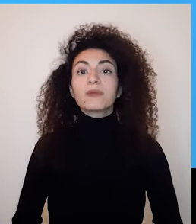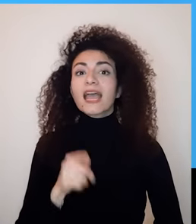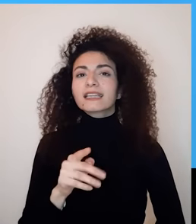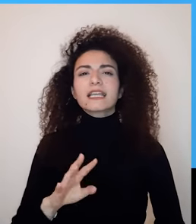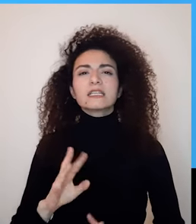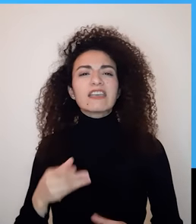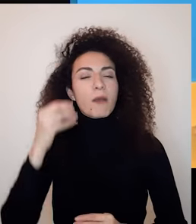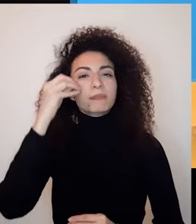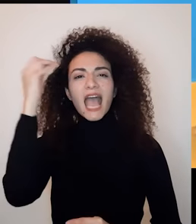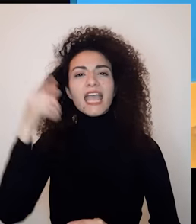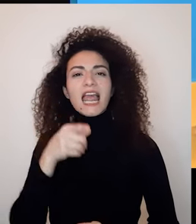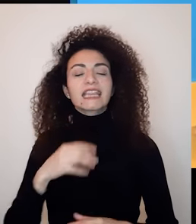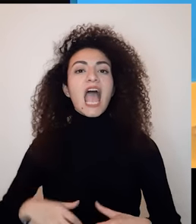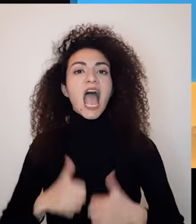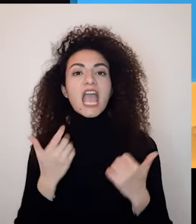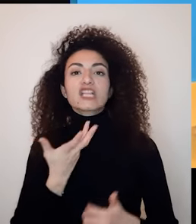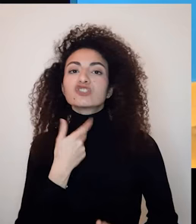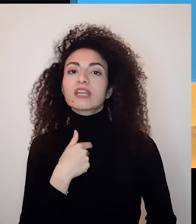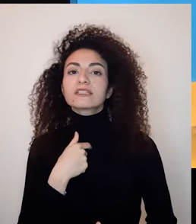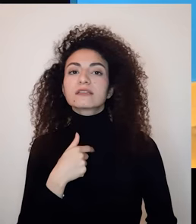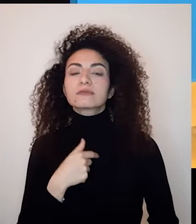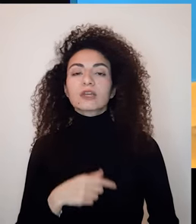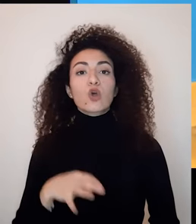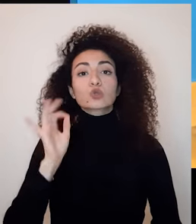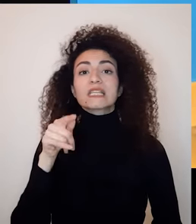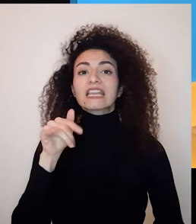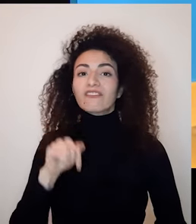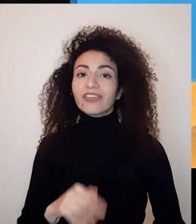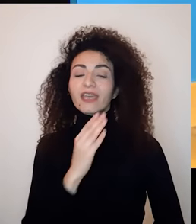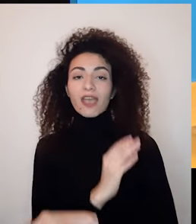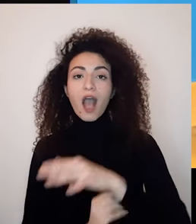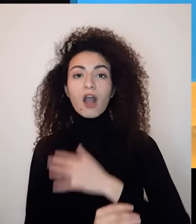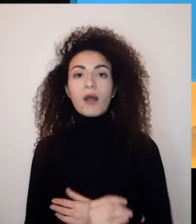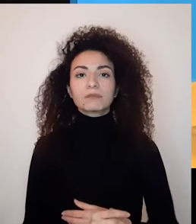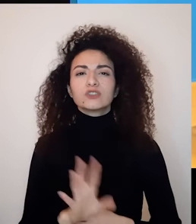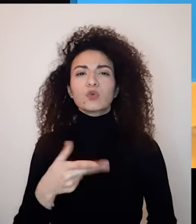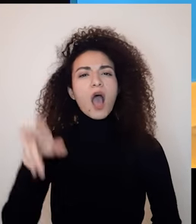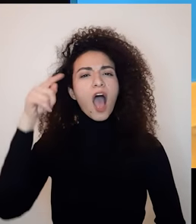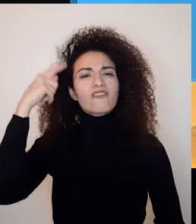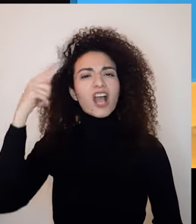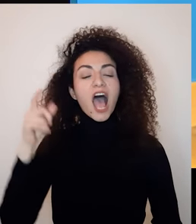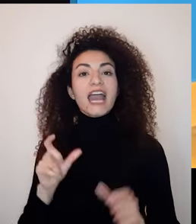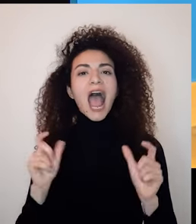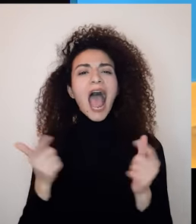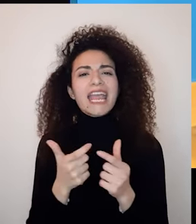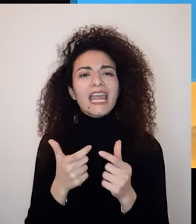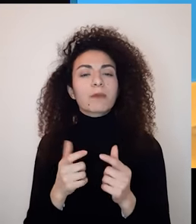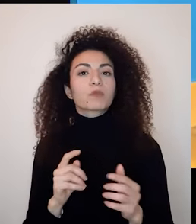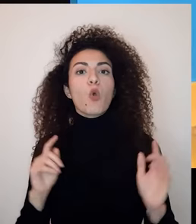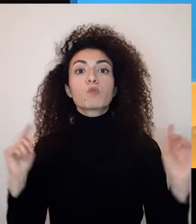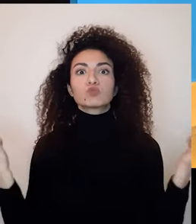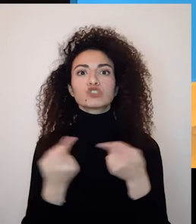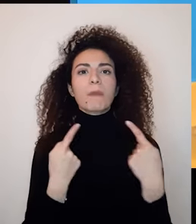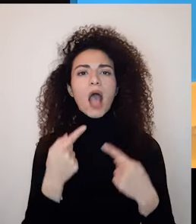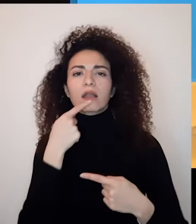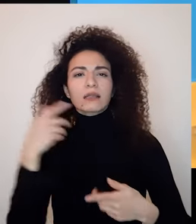الجسدي بهويتها. وأنت شو هو تصورك عن حياتك الجنسية كامرأة ذات إعاقة؟ شو هي المعتقدات اللي تربيت عليها من